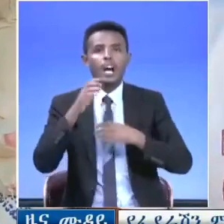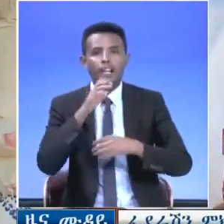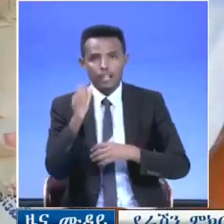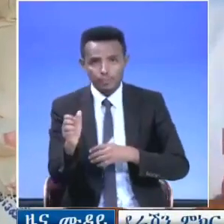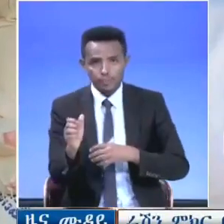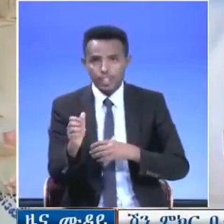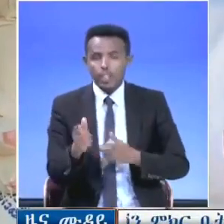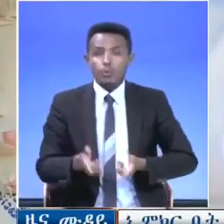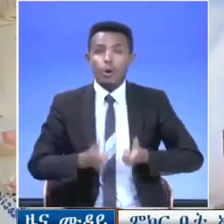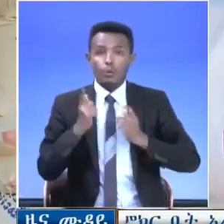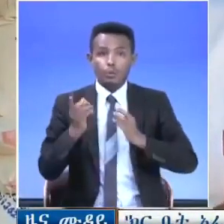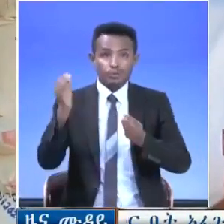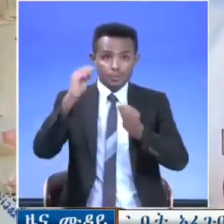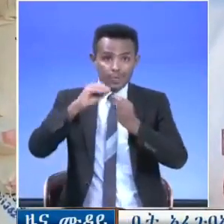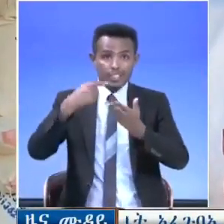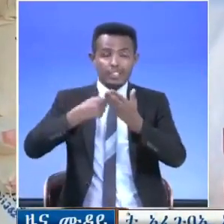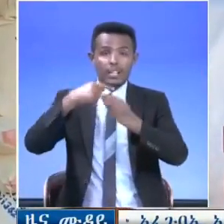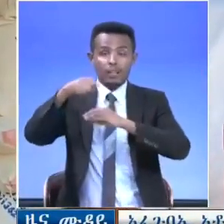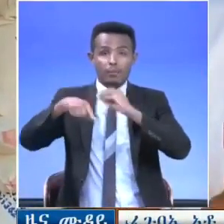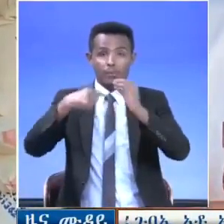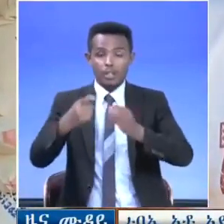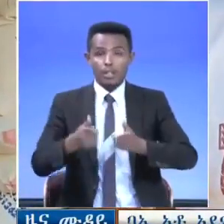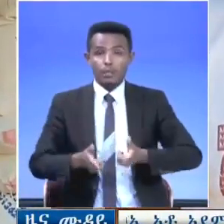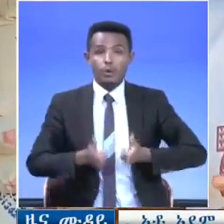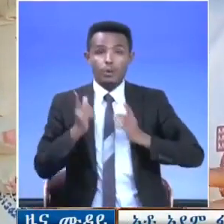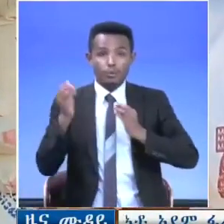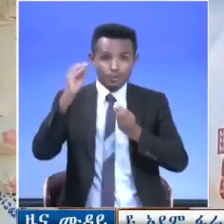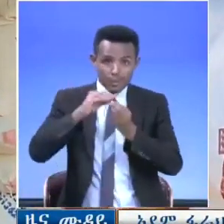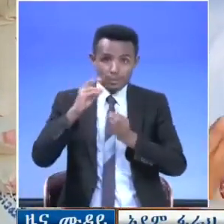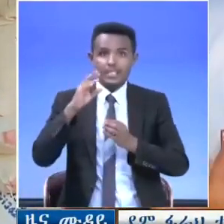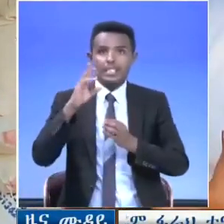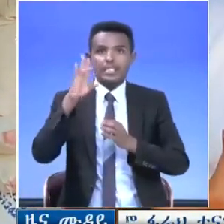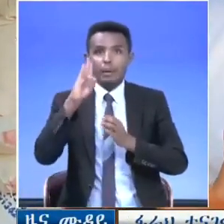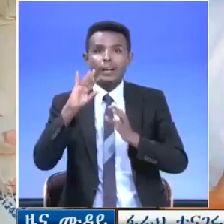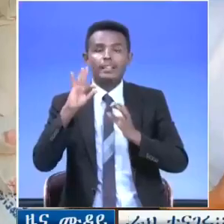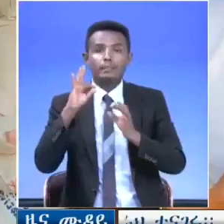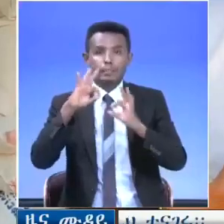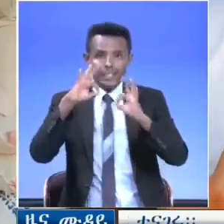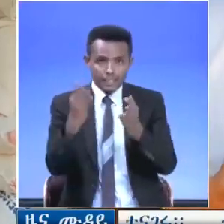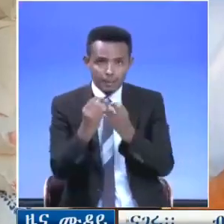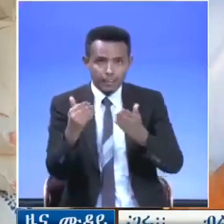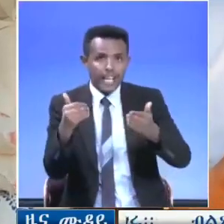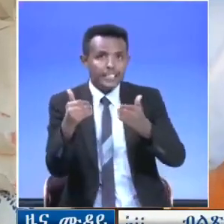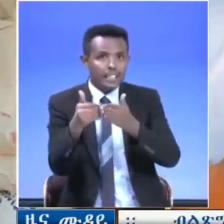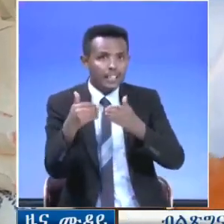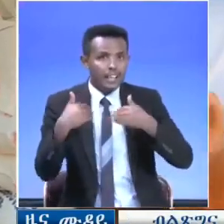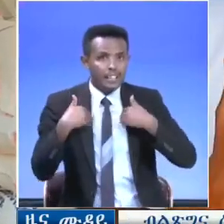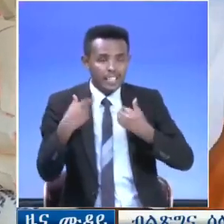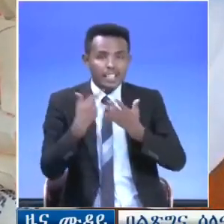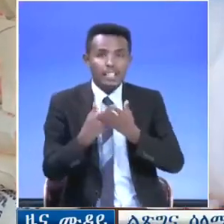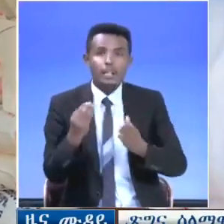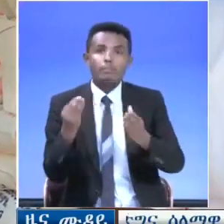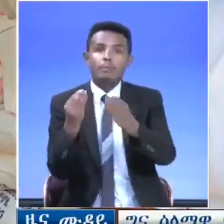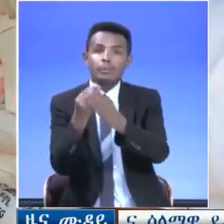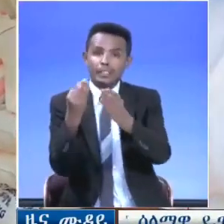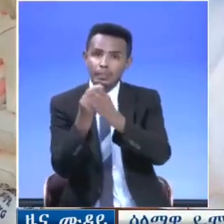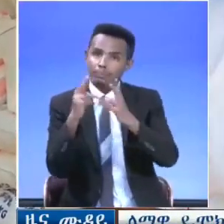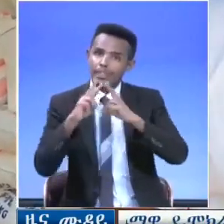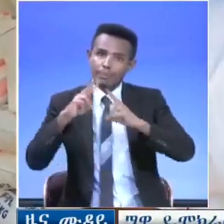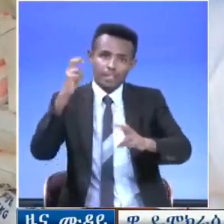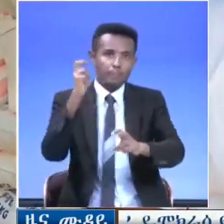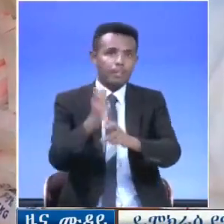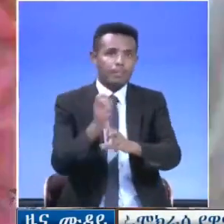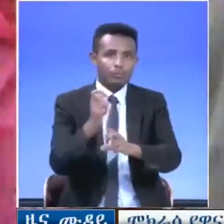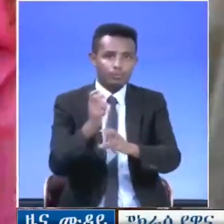ነዋሪውንም ጭምር እዚህ ያለውንም ነዋሪውን ጭምር እስከ 7 ቤተሰብ ያስጠጋልና ይሄንን መቀለብ እጅግ በጣም ከባድ ነው። በነገራችን